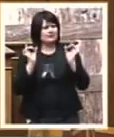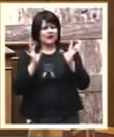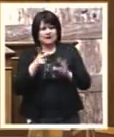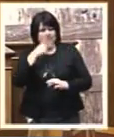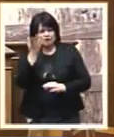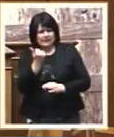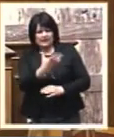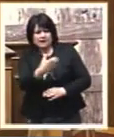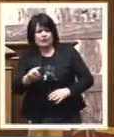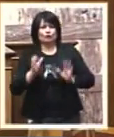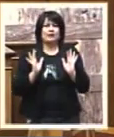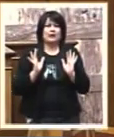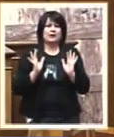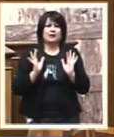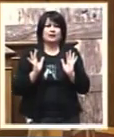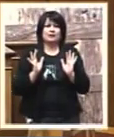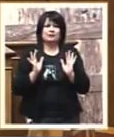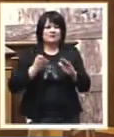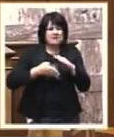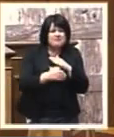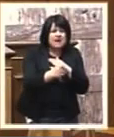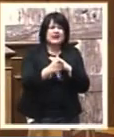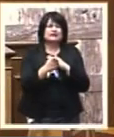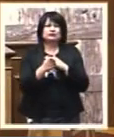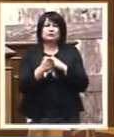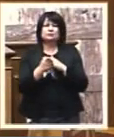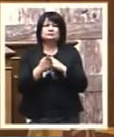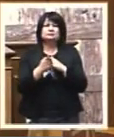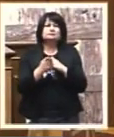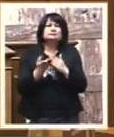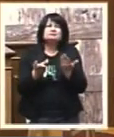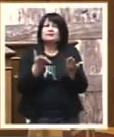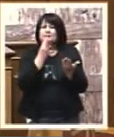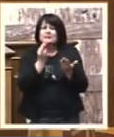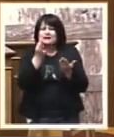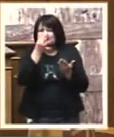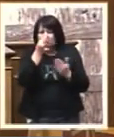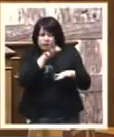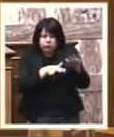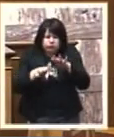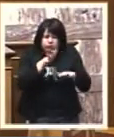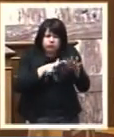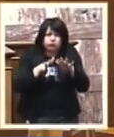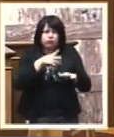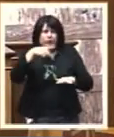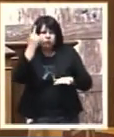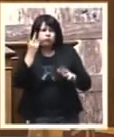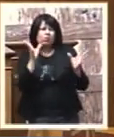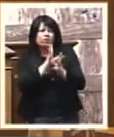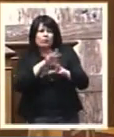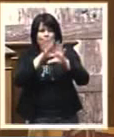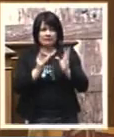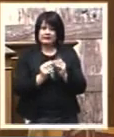τους. Παρακάπτοντά τους με ρουσφέτια, υπόγειες διαδρομές, αφανείς συναλλαγές, αυθαιρεσίες και αδιαφανείς